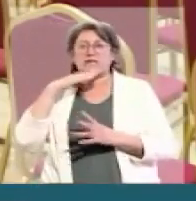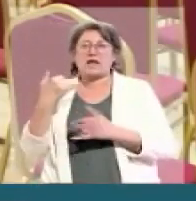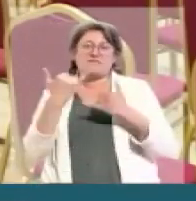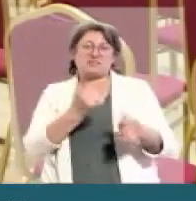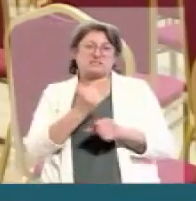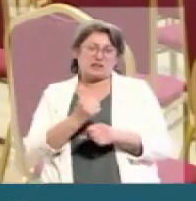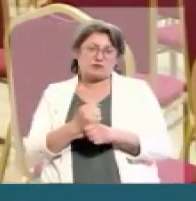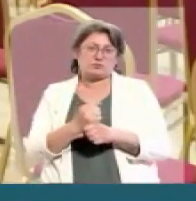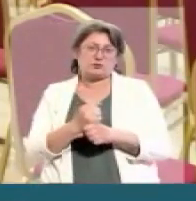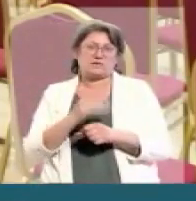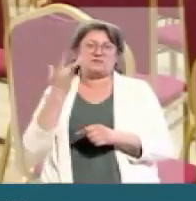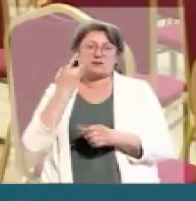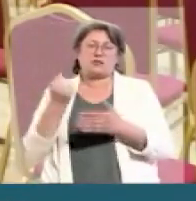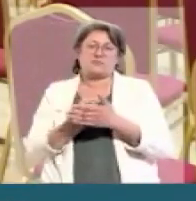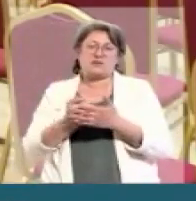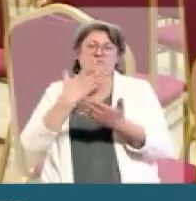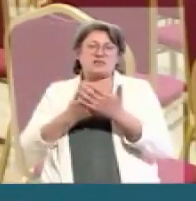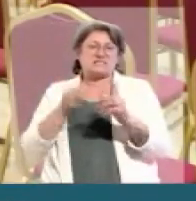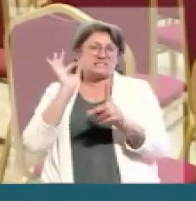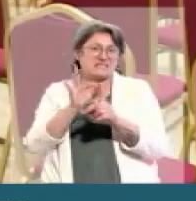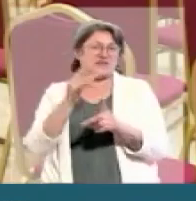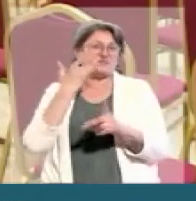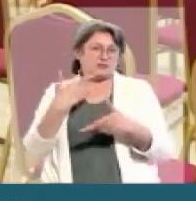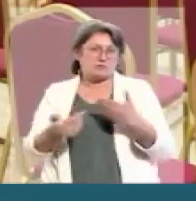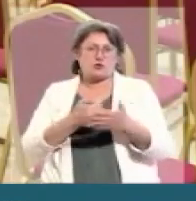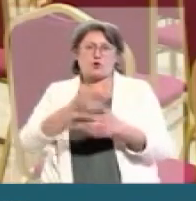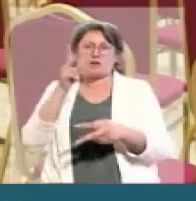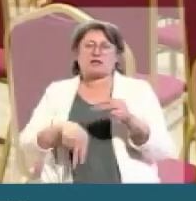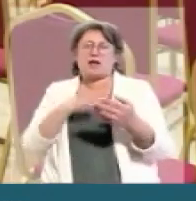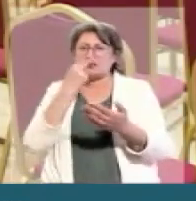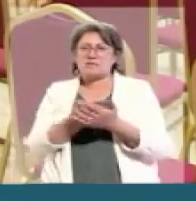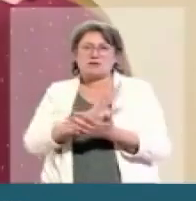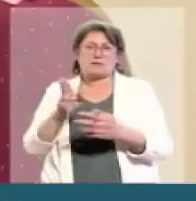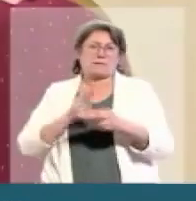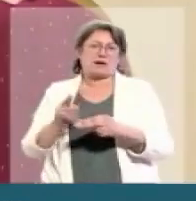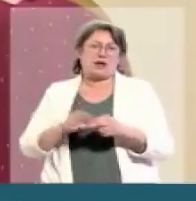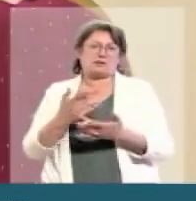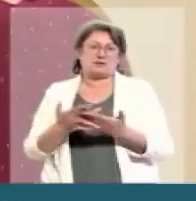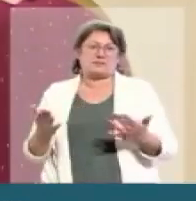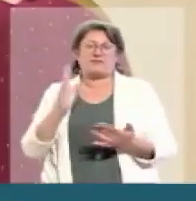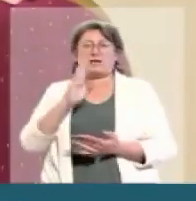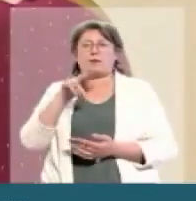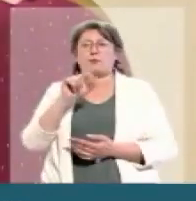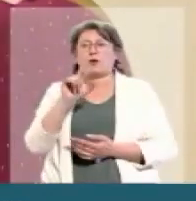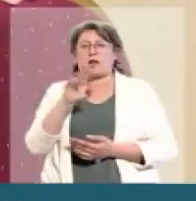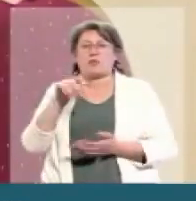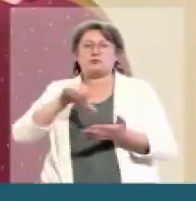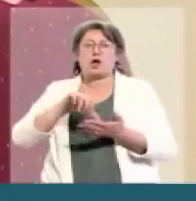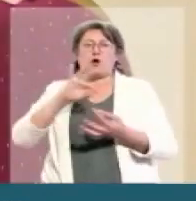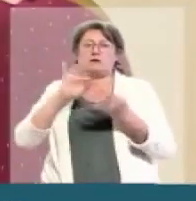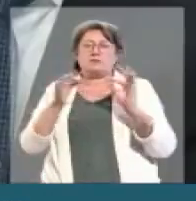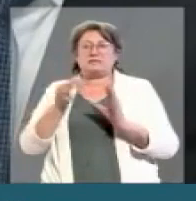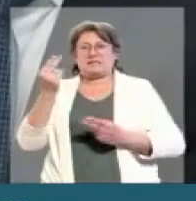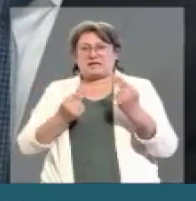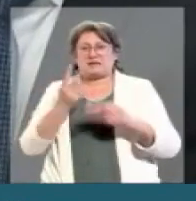делают. Вот, и всегда добивались поставленной цели и всегда шли до конца, несмотря ни на какие преграды. Виталий Пухкало участвовал в